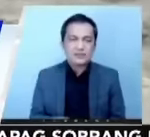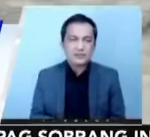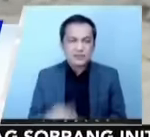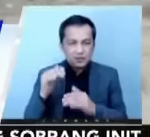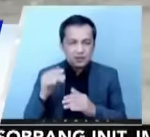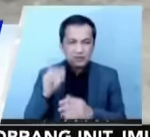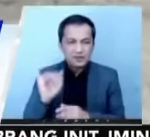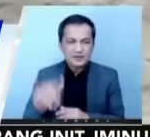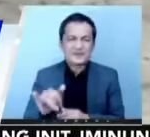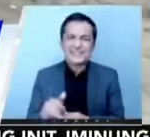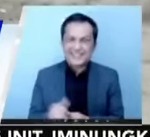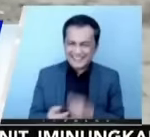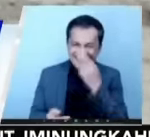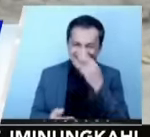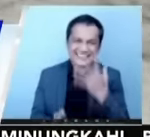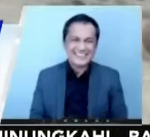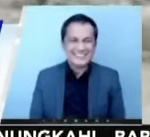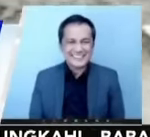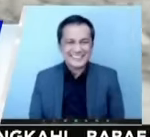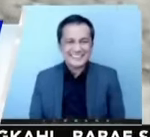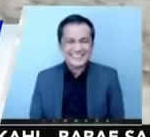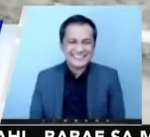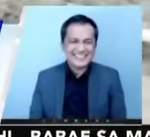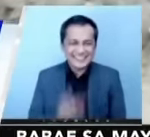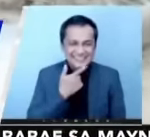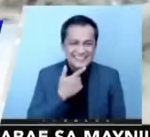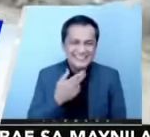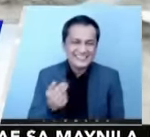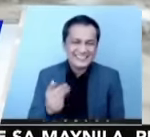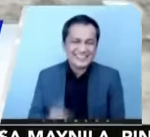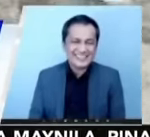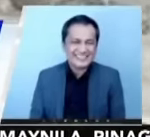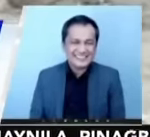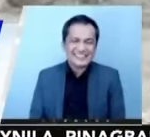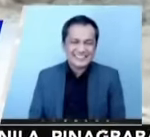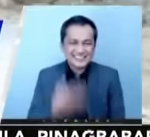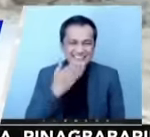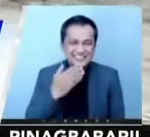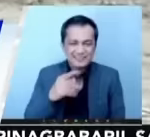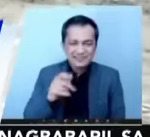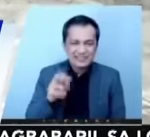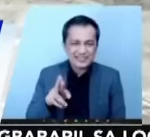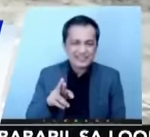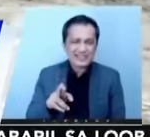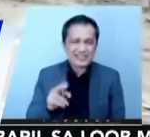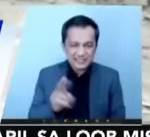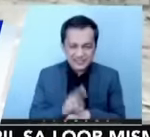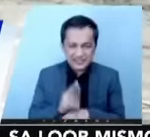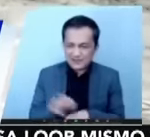lang. Kukain nila yung... salamat din sa PNR kasi nagagamit namin ito.